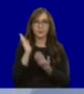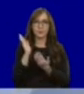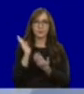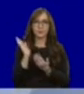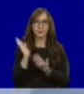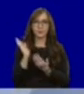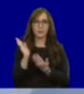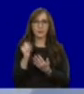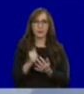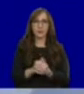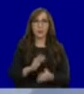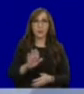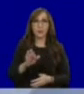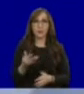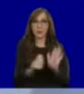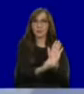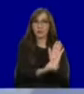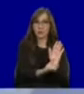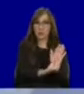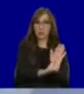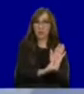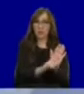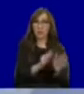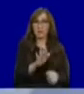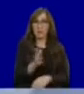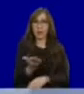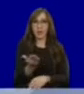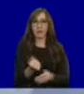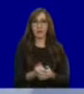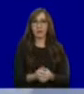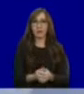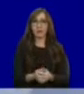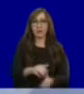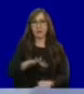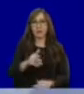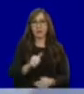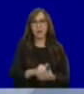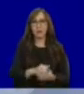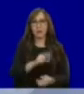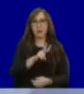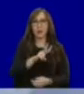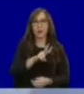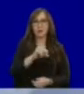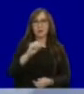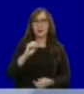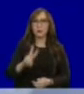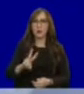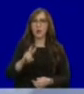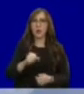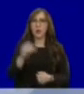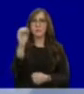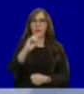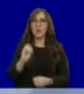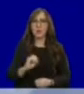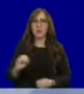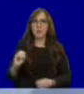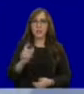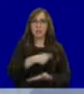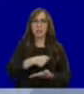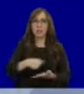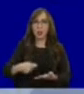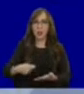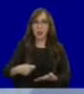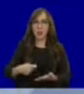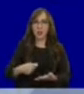Tapi kenyataannya realita di lapangan adalah hanya sekitar 22% daripada sekolah kita yang